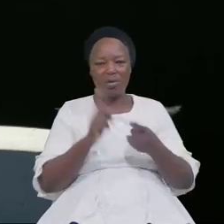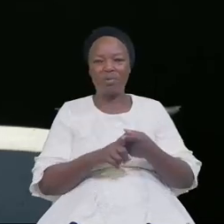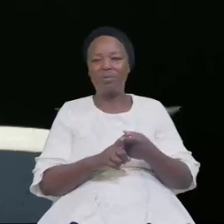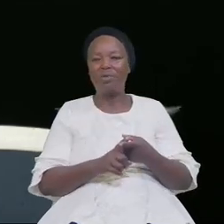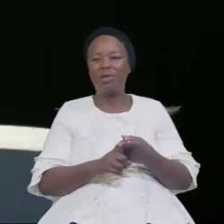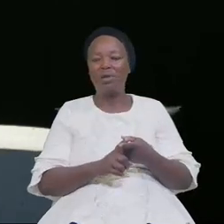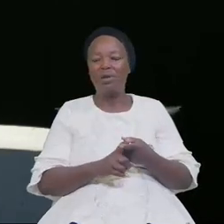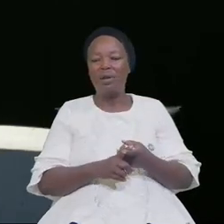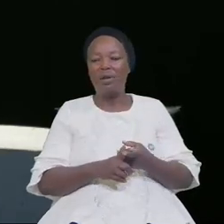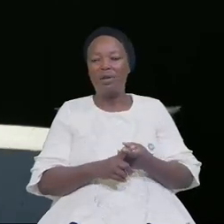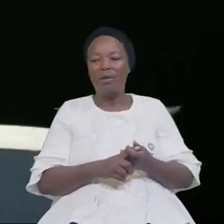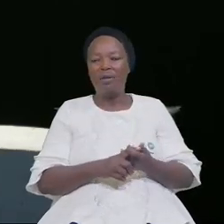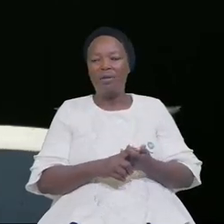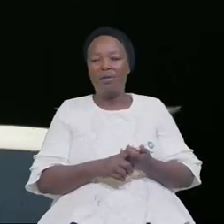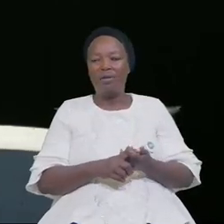abandonnée.